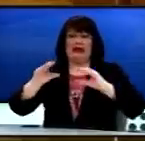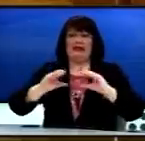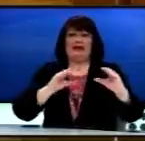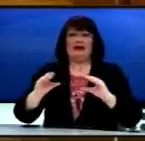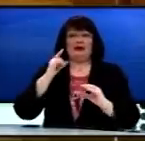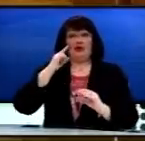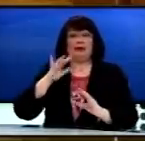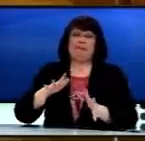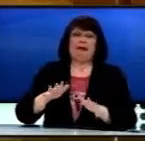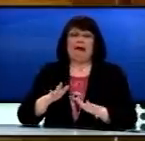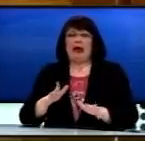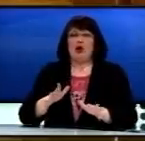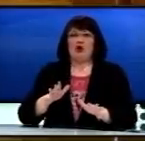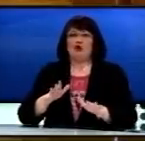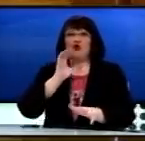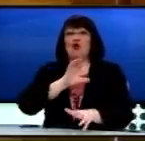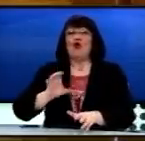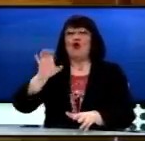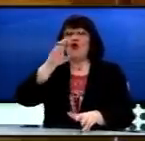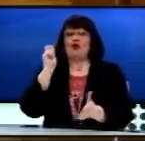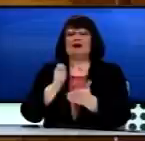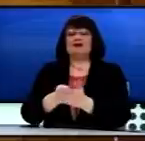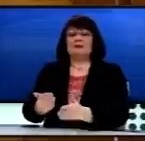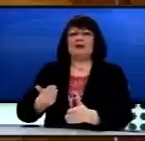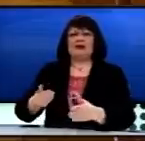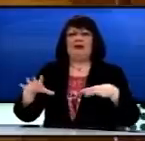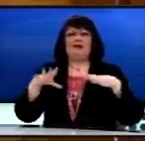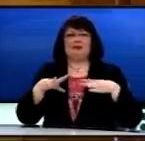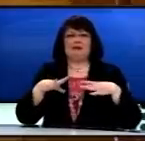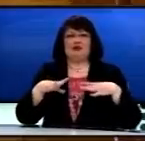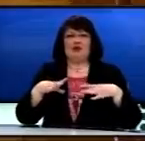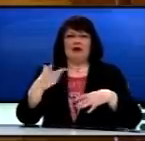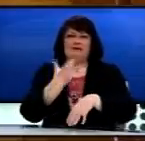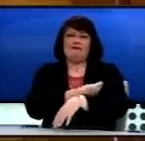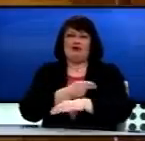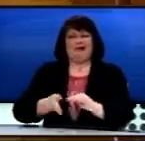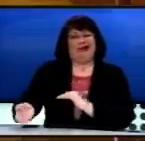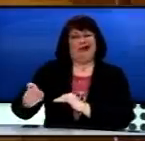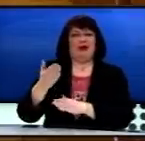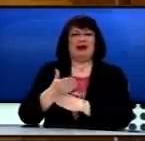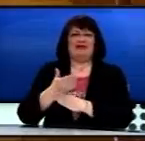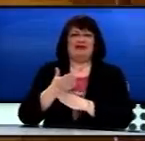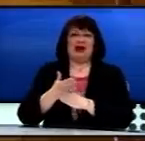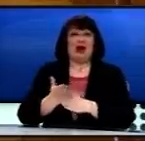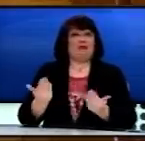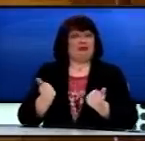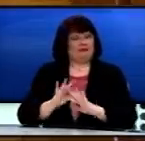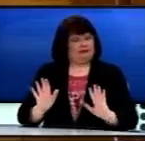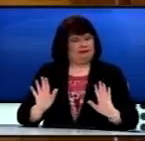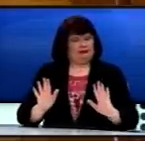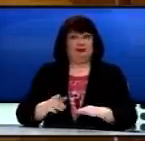αφήνετε υπονοούμενα ότι άλλες χώρες έχουν αγοράσει εμβόλια στο πλάι, κάτι το οποίο δεν έχει